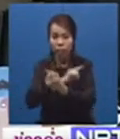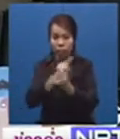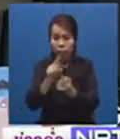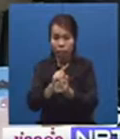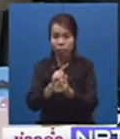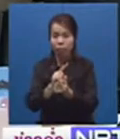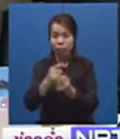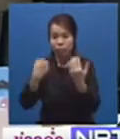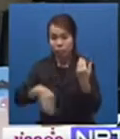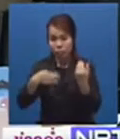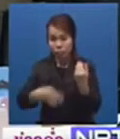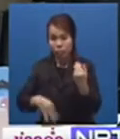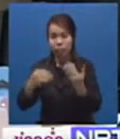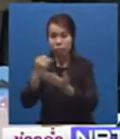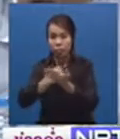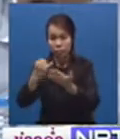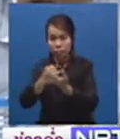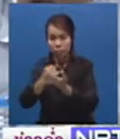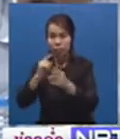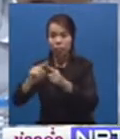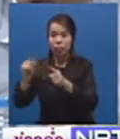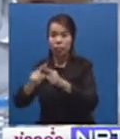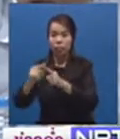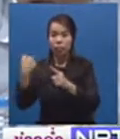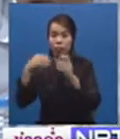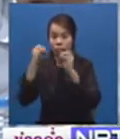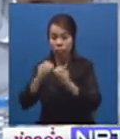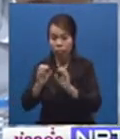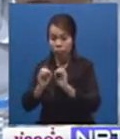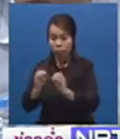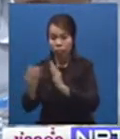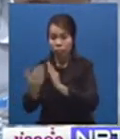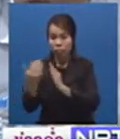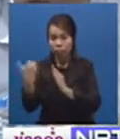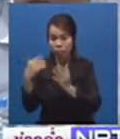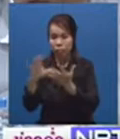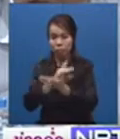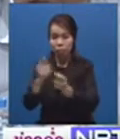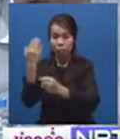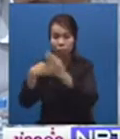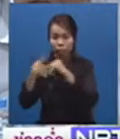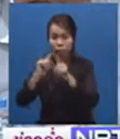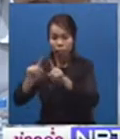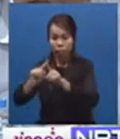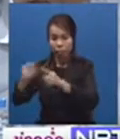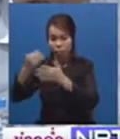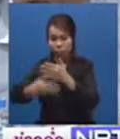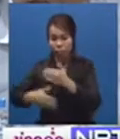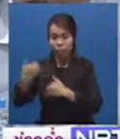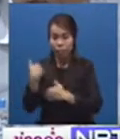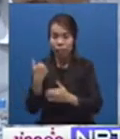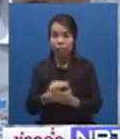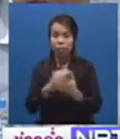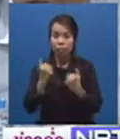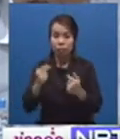ศิลปะควรให้ทางโรงเรียนเป็นผู้ทดสอบเองเนื่องจากแต่ละพื้นที่มีวัฒนธรรมประเพณีที่แตกต่างกันดังนั้นหากให้ส่วนกลาง